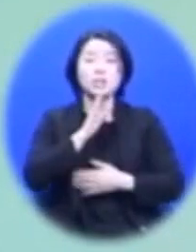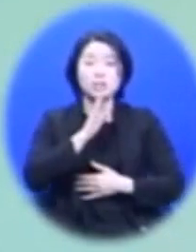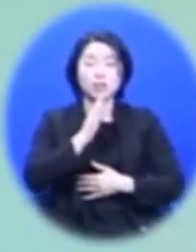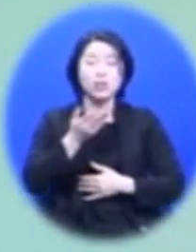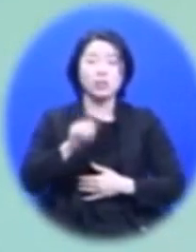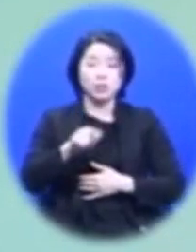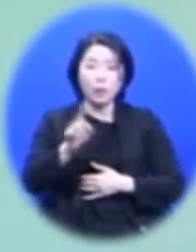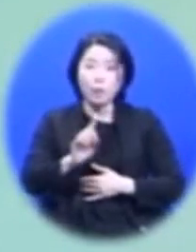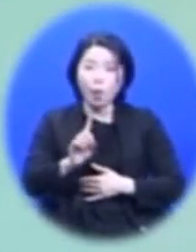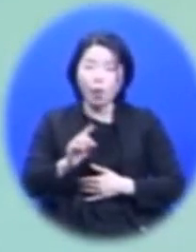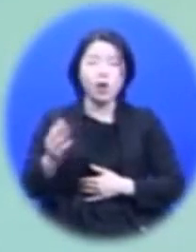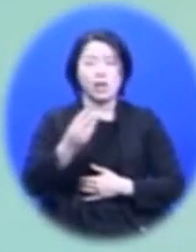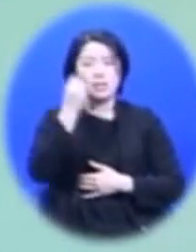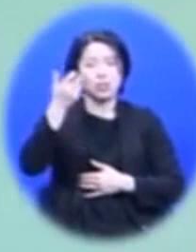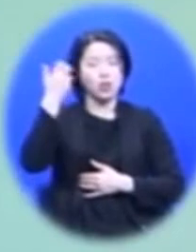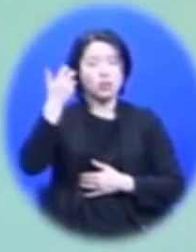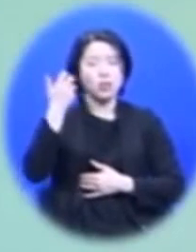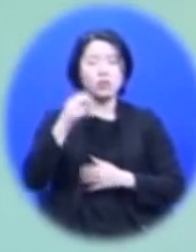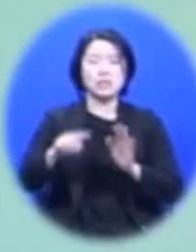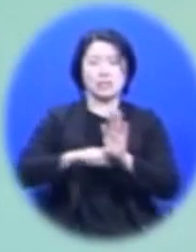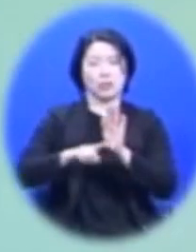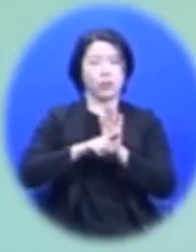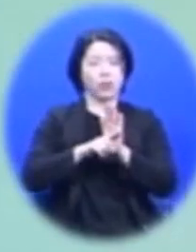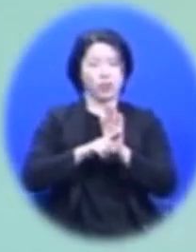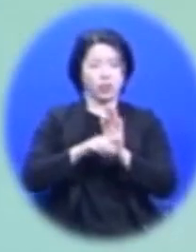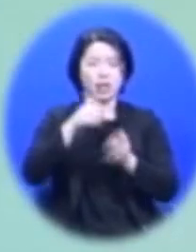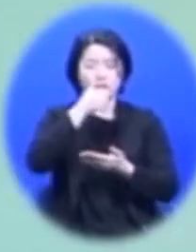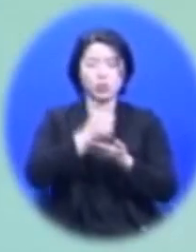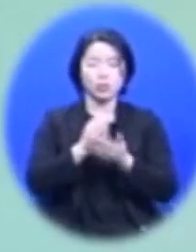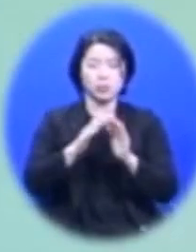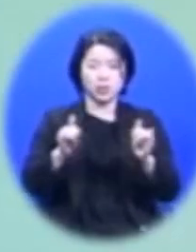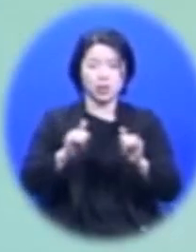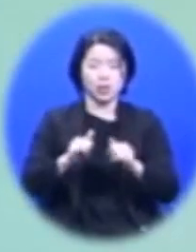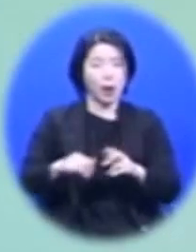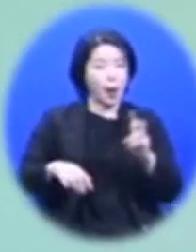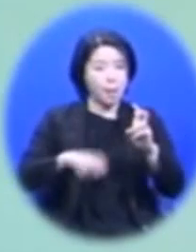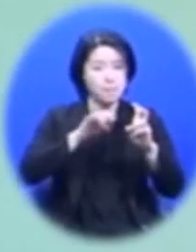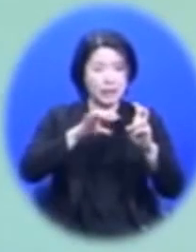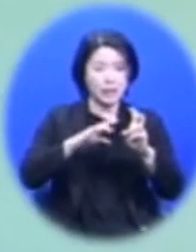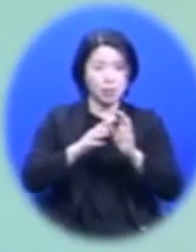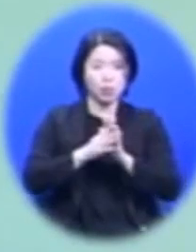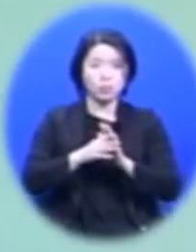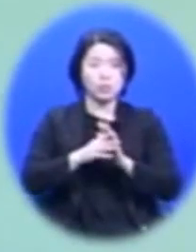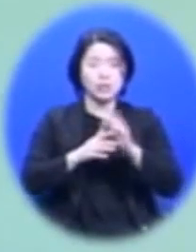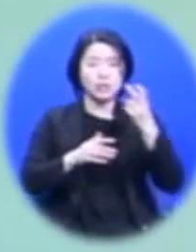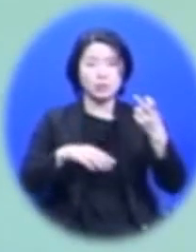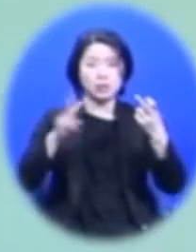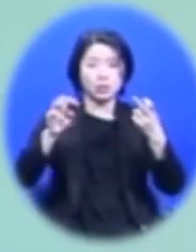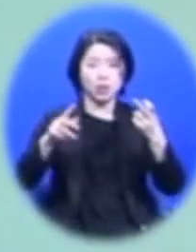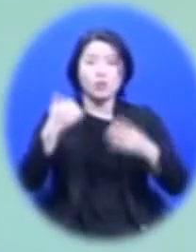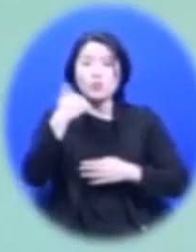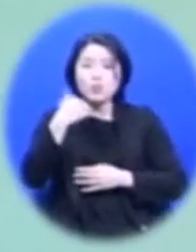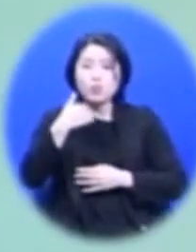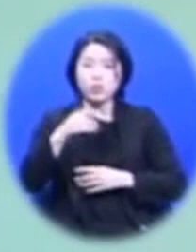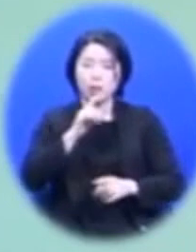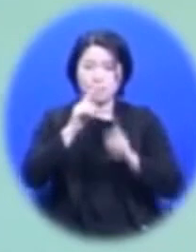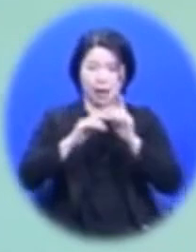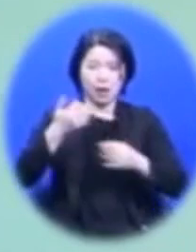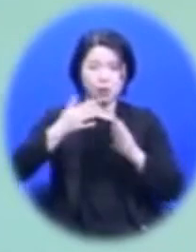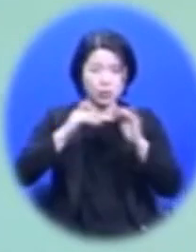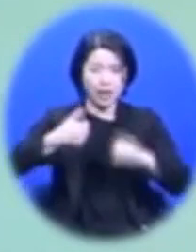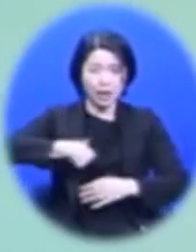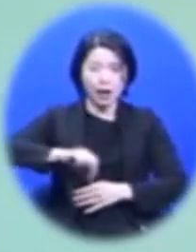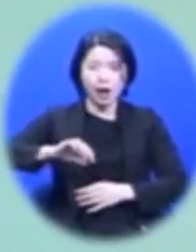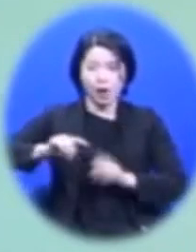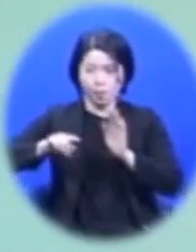성령을 거역하는 겁니다. 마태복음 12장 32절에 또 누구든지 말로 인자를 거역하면